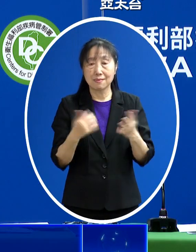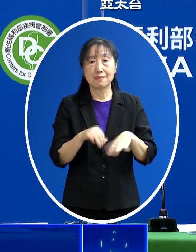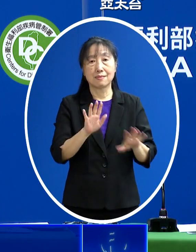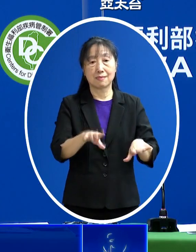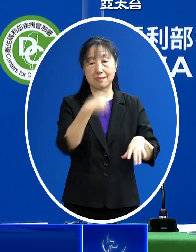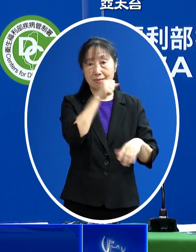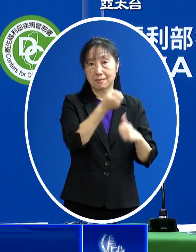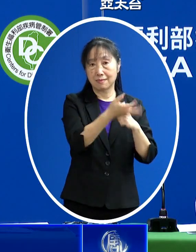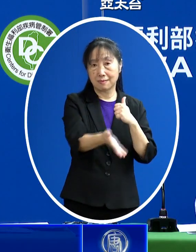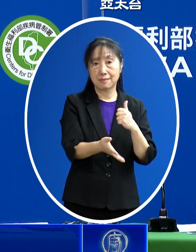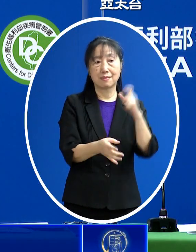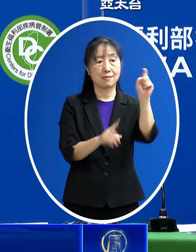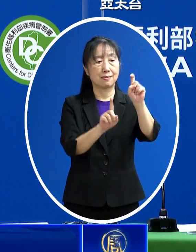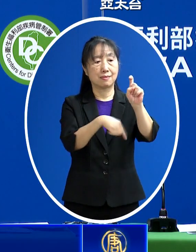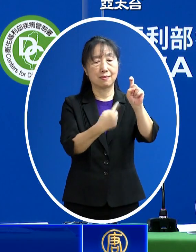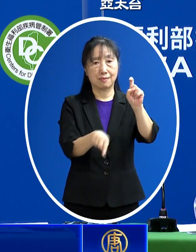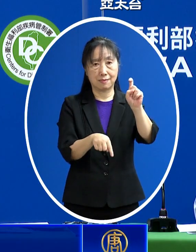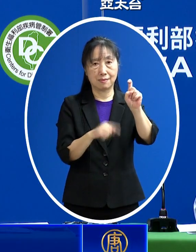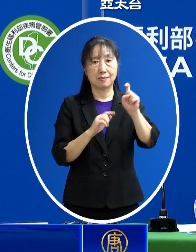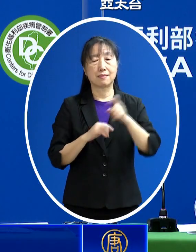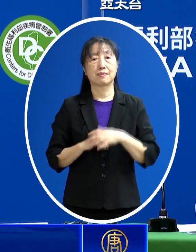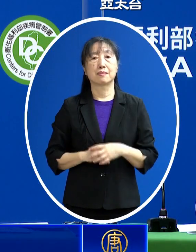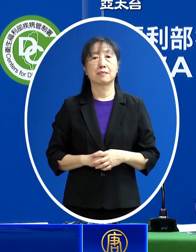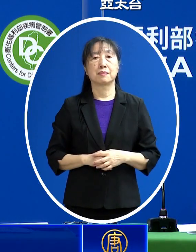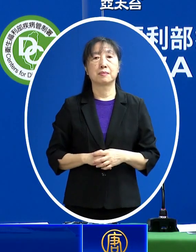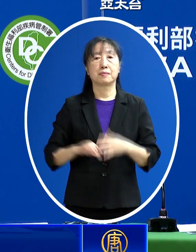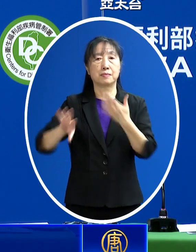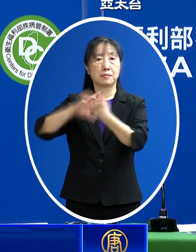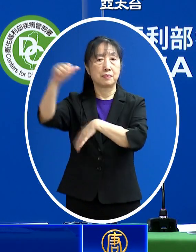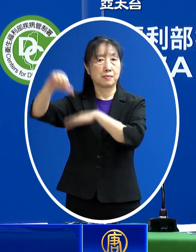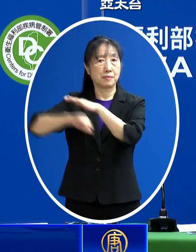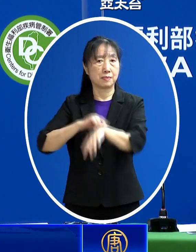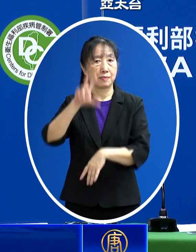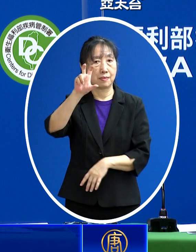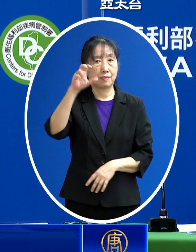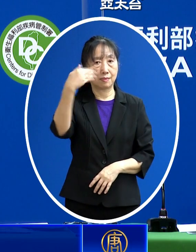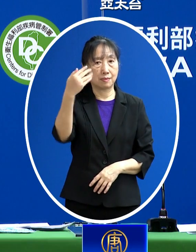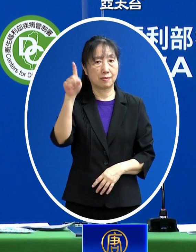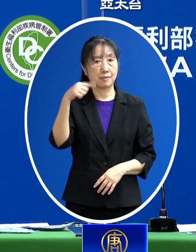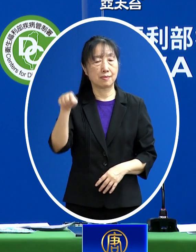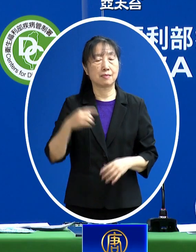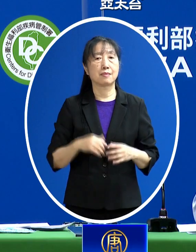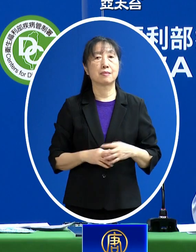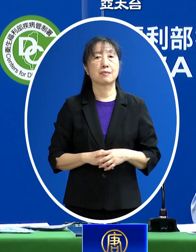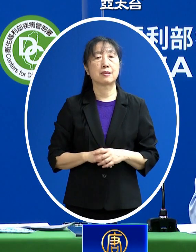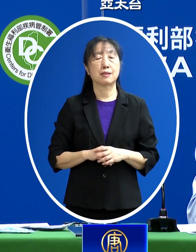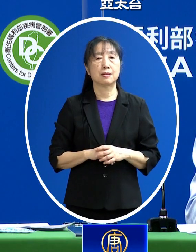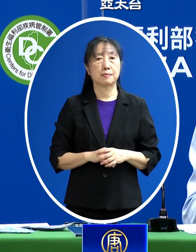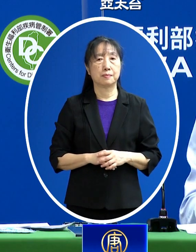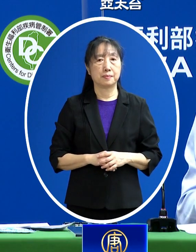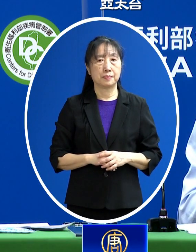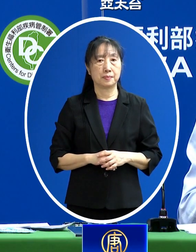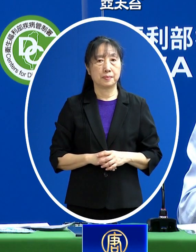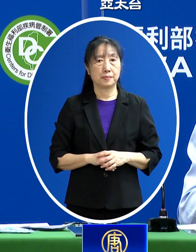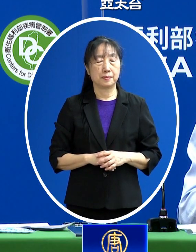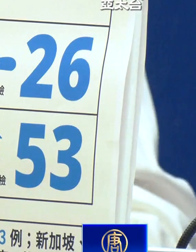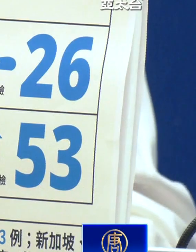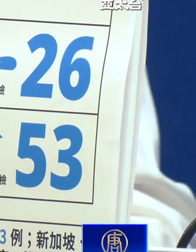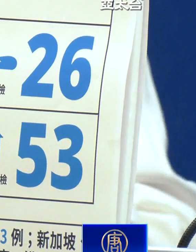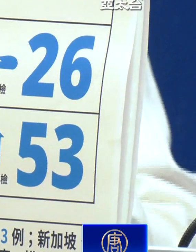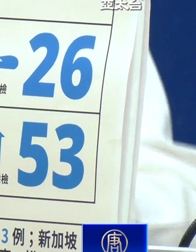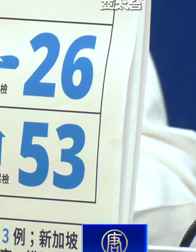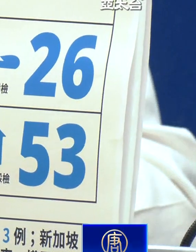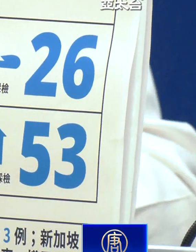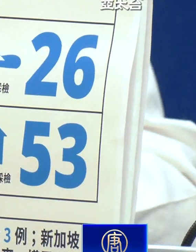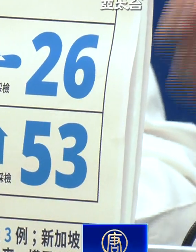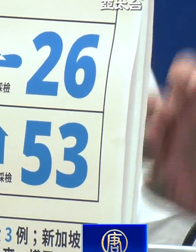本土的案例有10例，好，那境外移入的有79例。 台湾周二新增十个本土个案，其